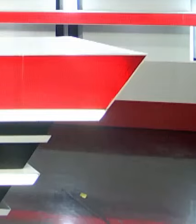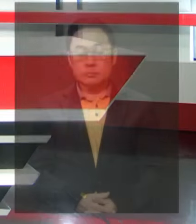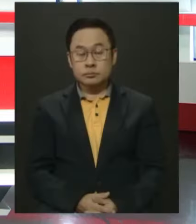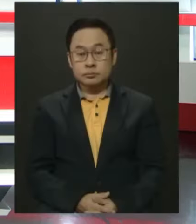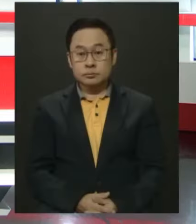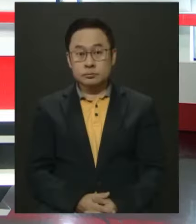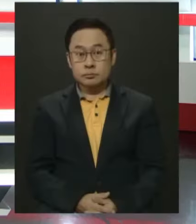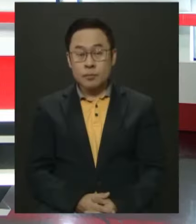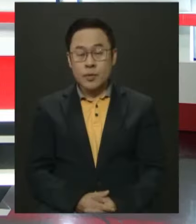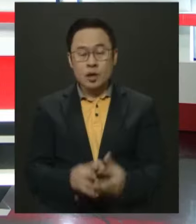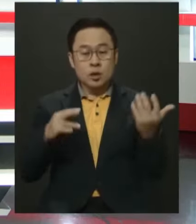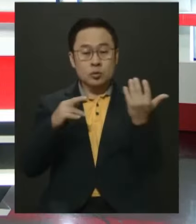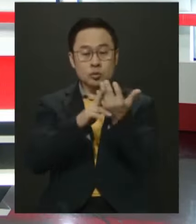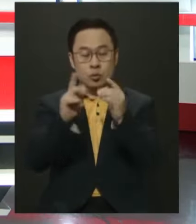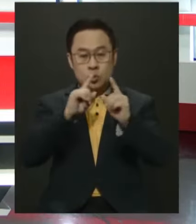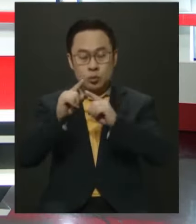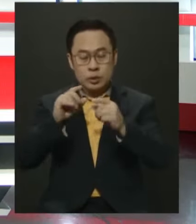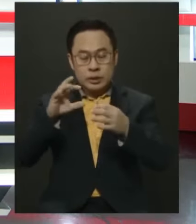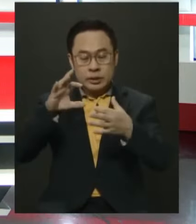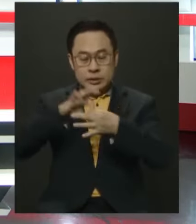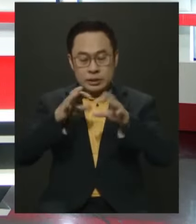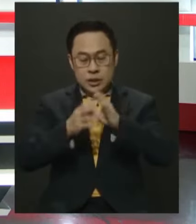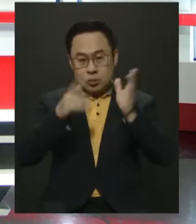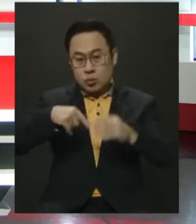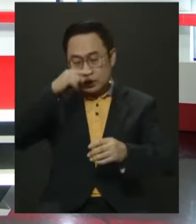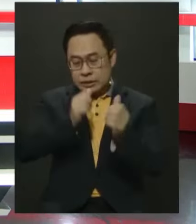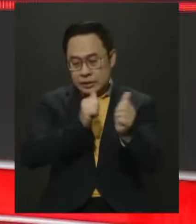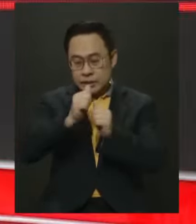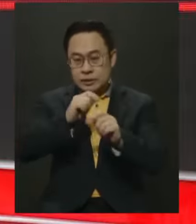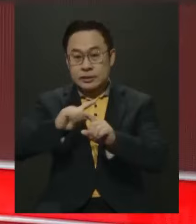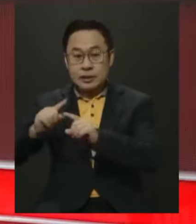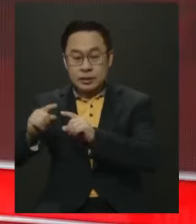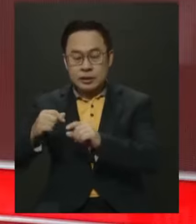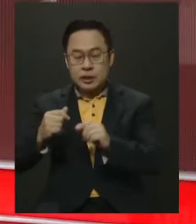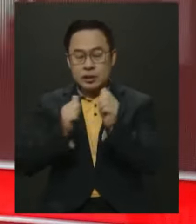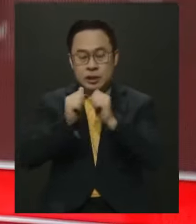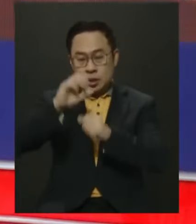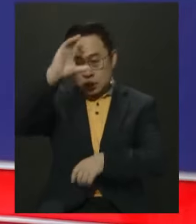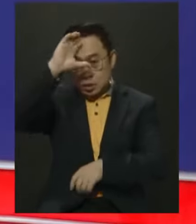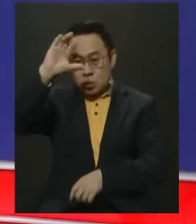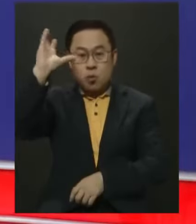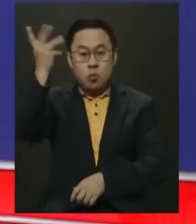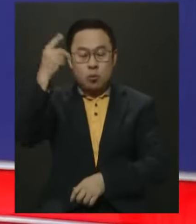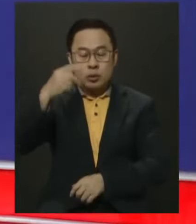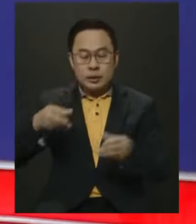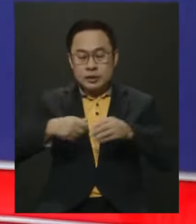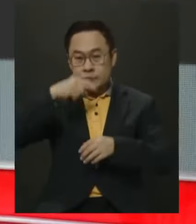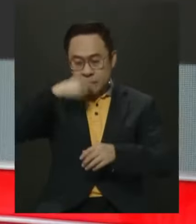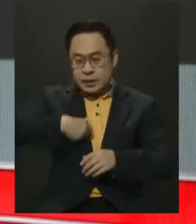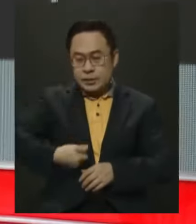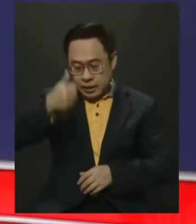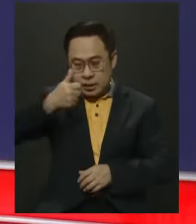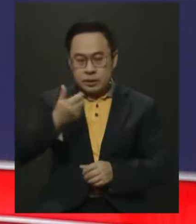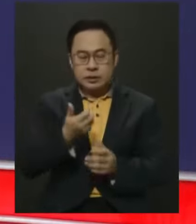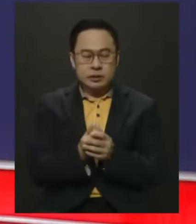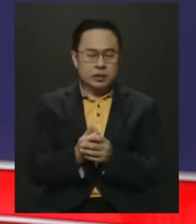ช่วงนี้ครับมาดูเรื่องราวของผลงานนักกีฬาไทยกันบ้างนะครับไปเริ่มที่การแข่งขันตะกร้อชิงแชมป์โลกครับล่าสุดทีมไทยของเราก็คว้าแชมป์เอาชนะ